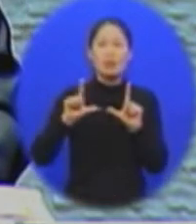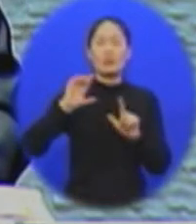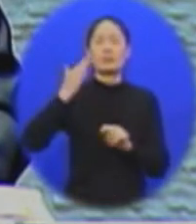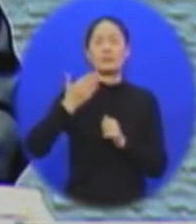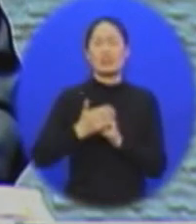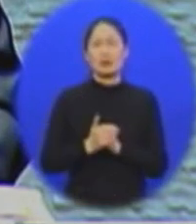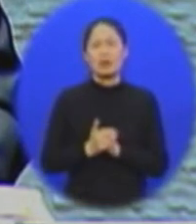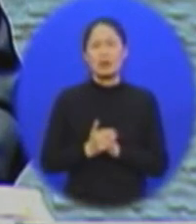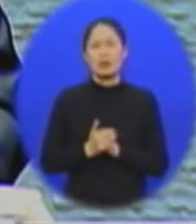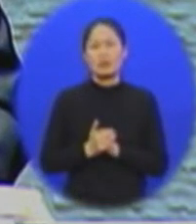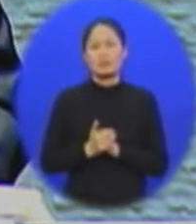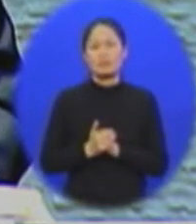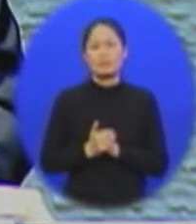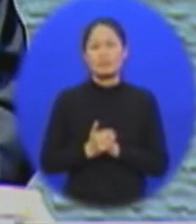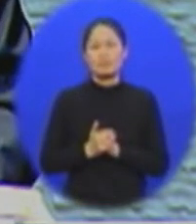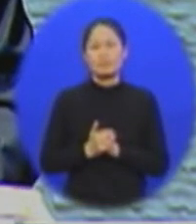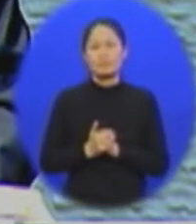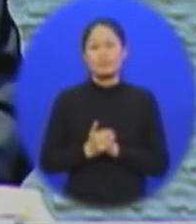됩니다